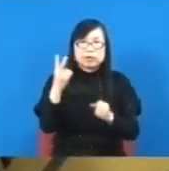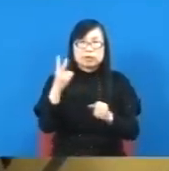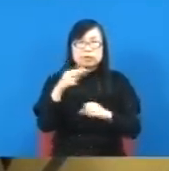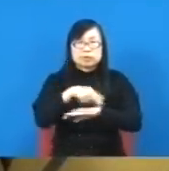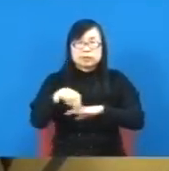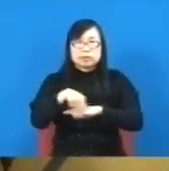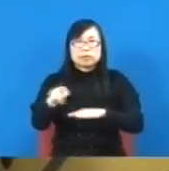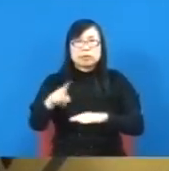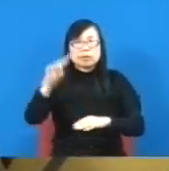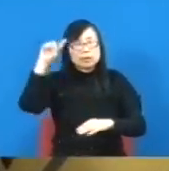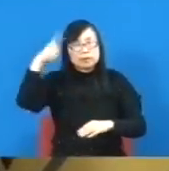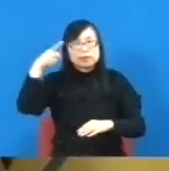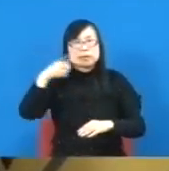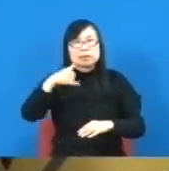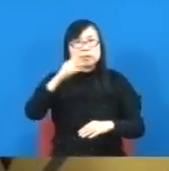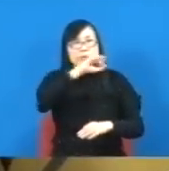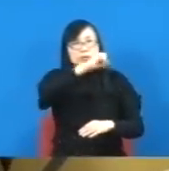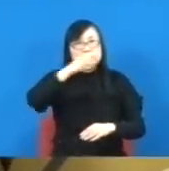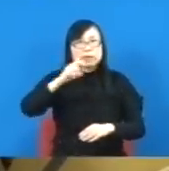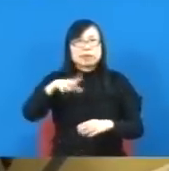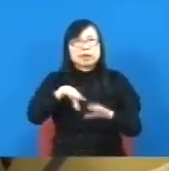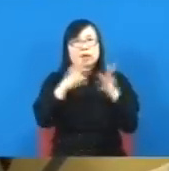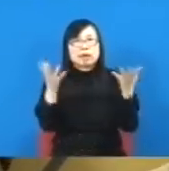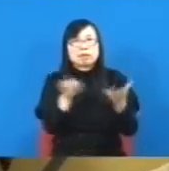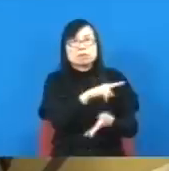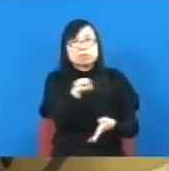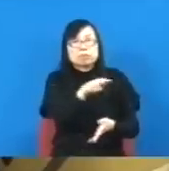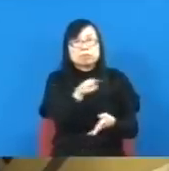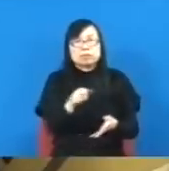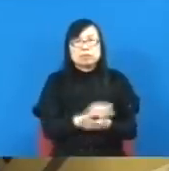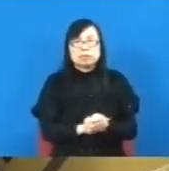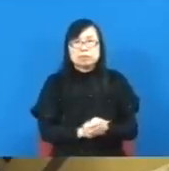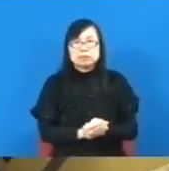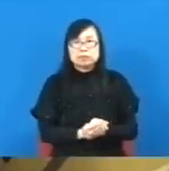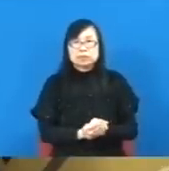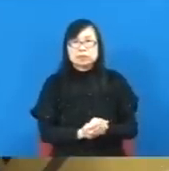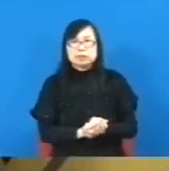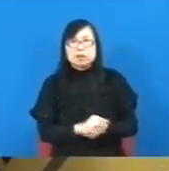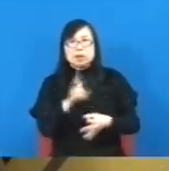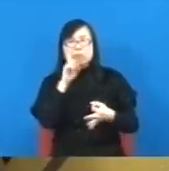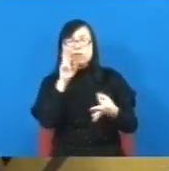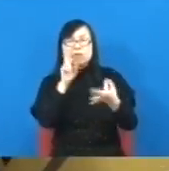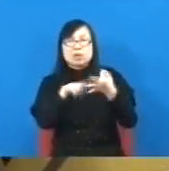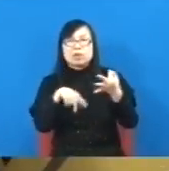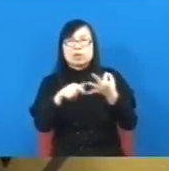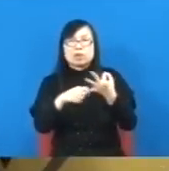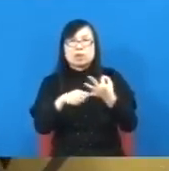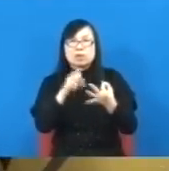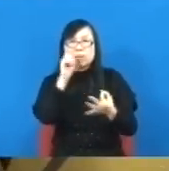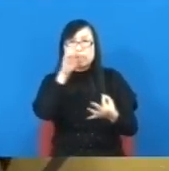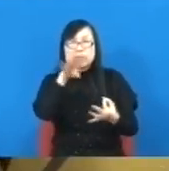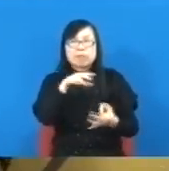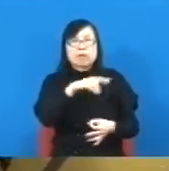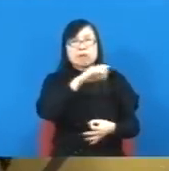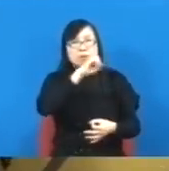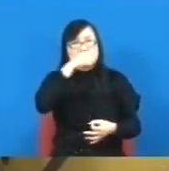你聽日去同台灣講，大家都係同胞啫，好似李克強咁啊，同我問下台灣同胞問咩後